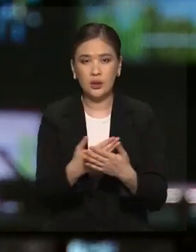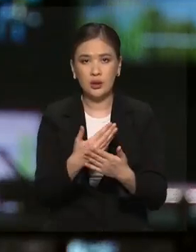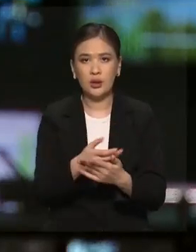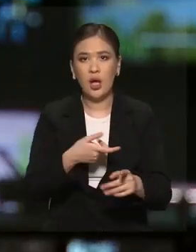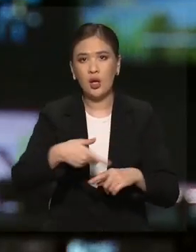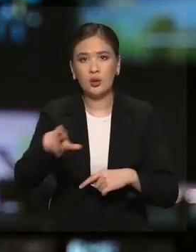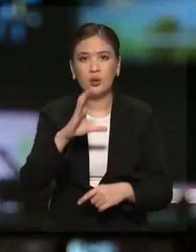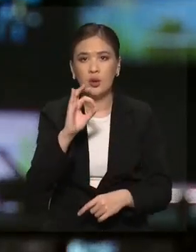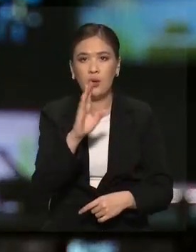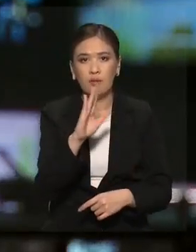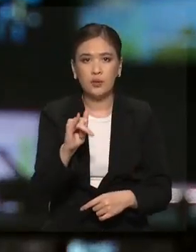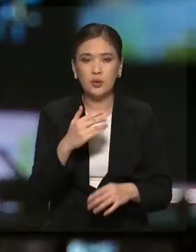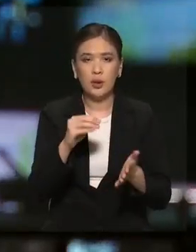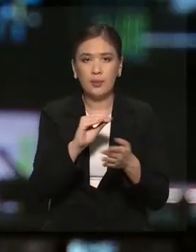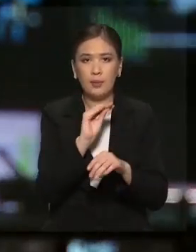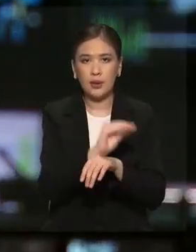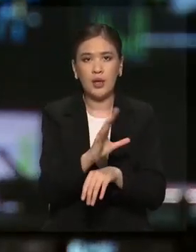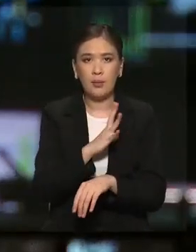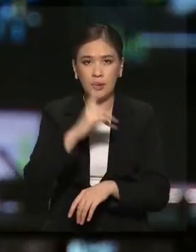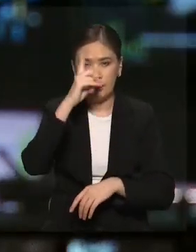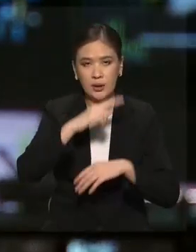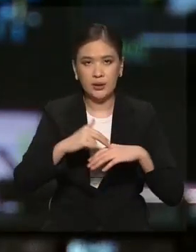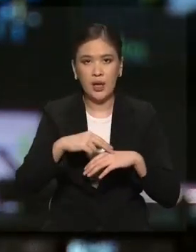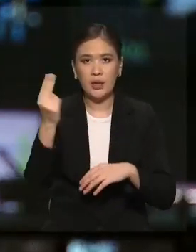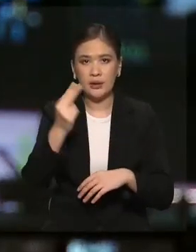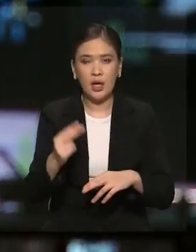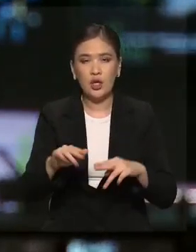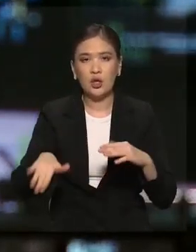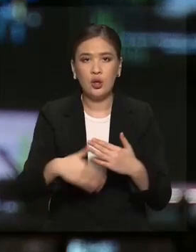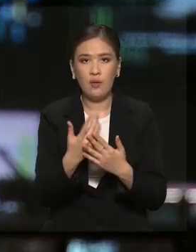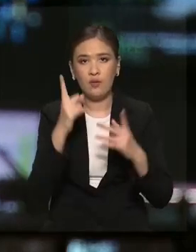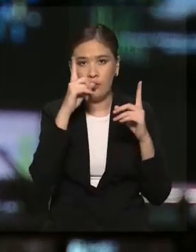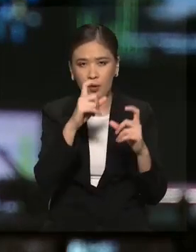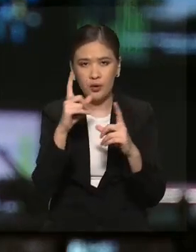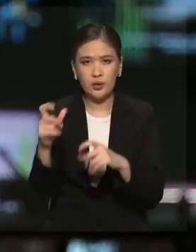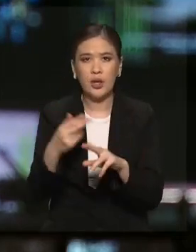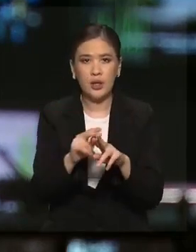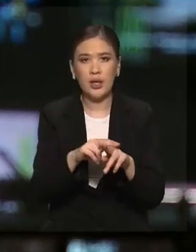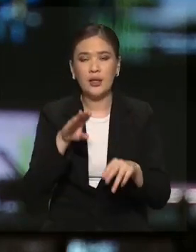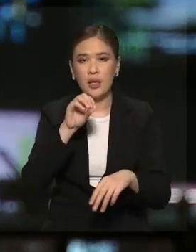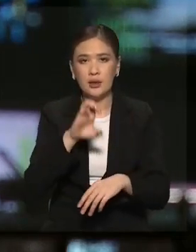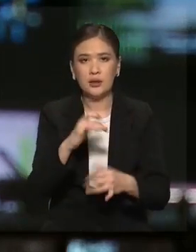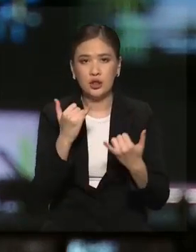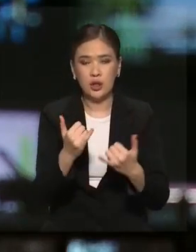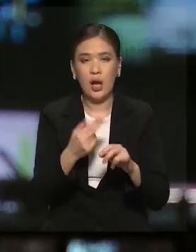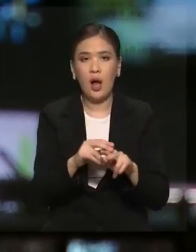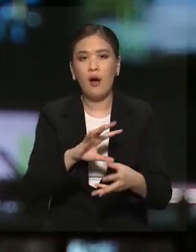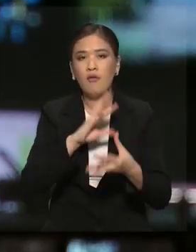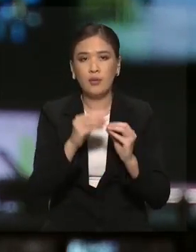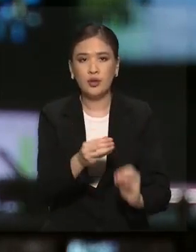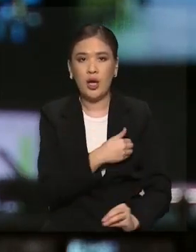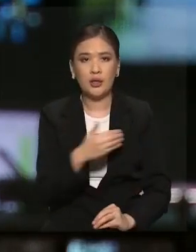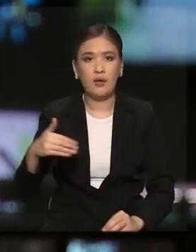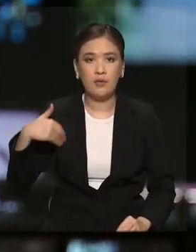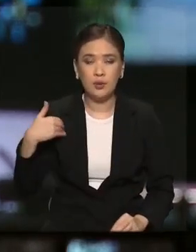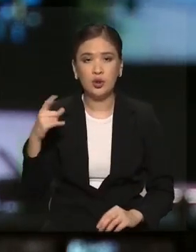Дорожную сову установили полицейские в Астане. Новое устройство фото-видеофиксации пока тестируется, а вообще его собираются